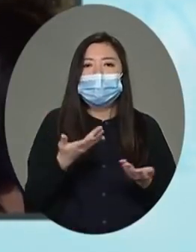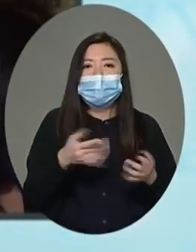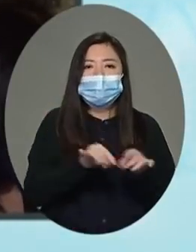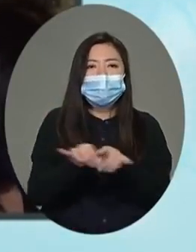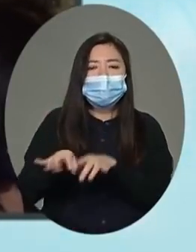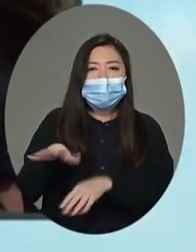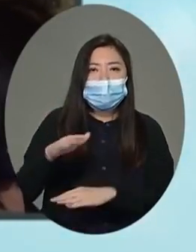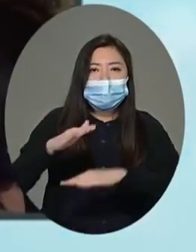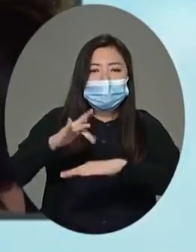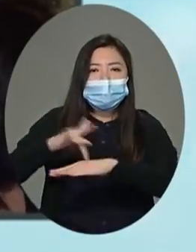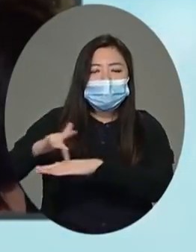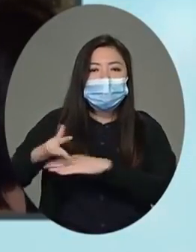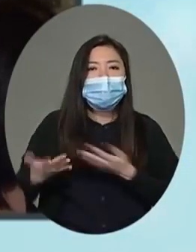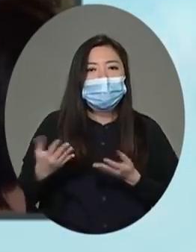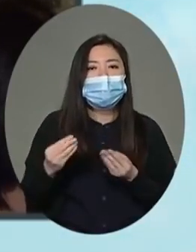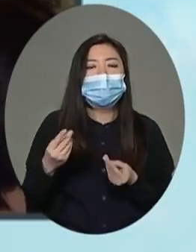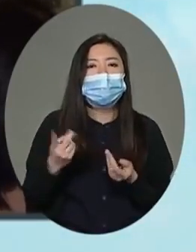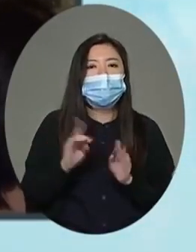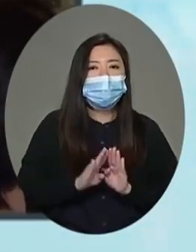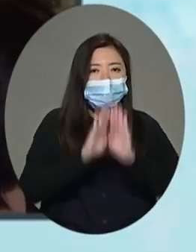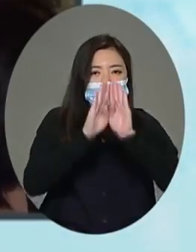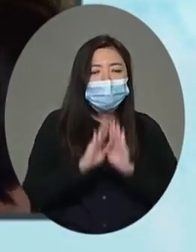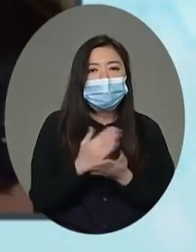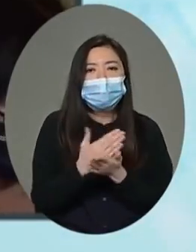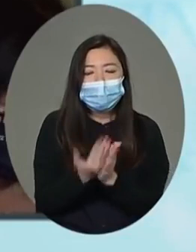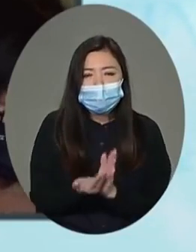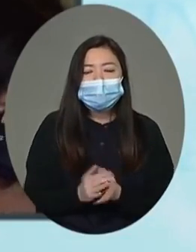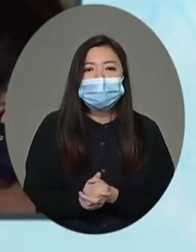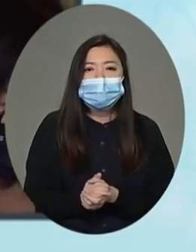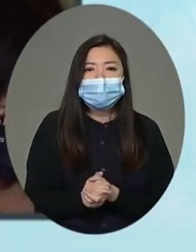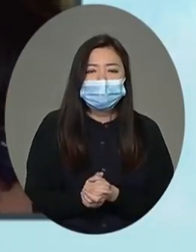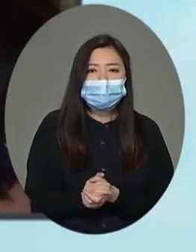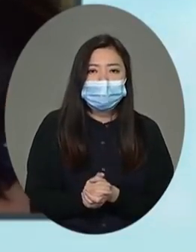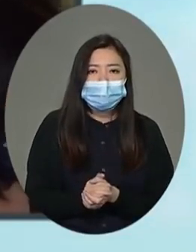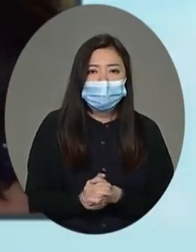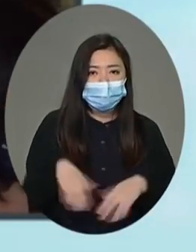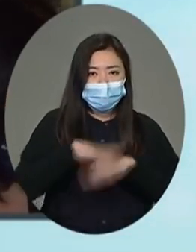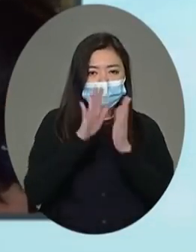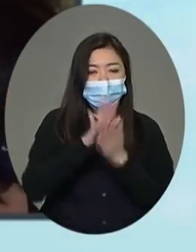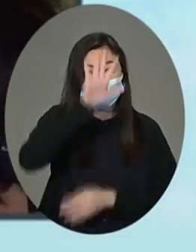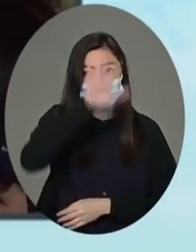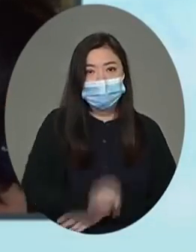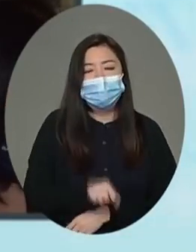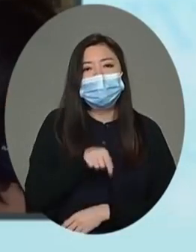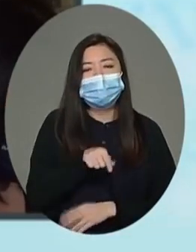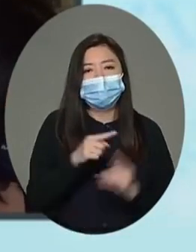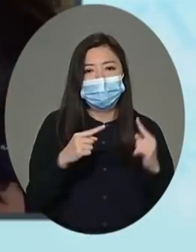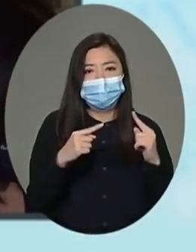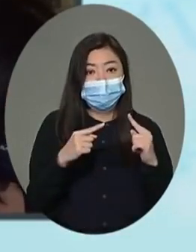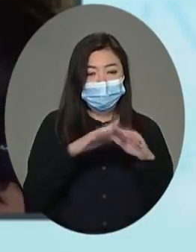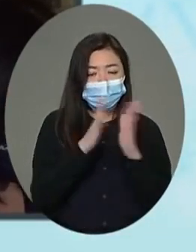即係呢個即係 lift 啊咁樣。咁我哋即係都將成座大廈嘅所有居民咧